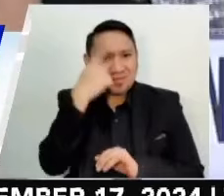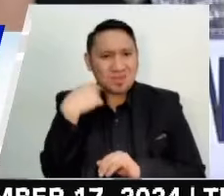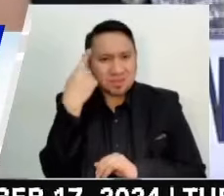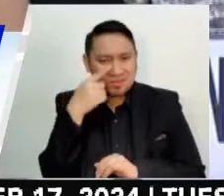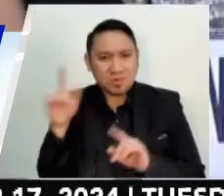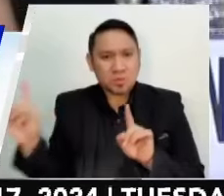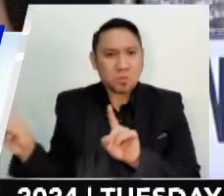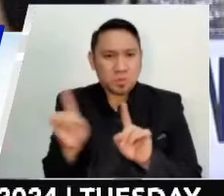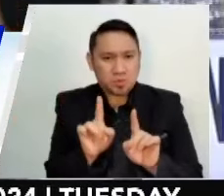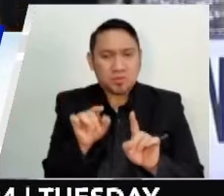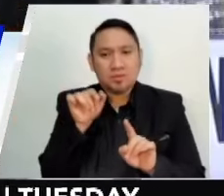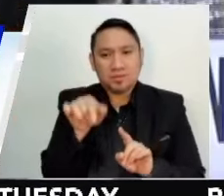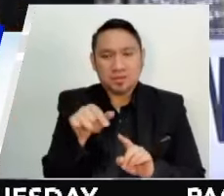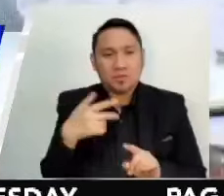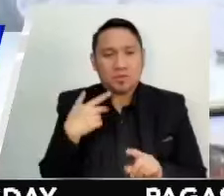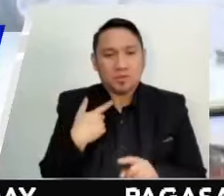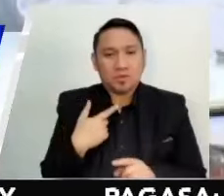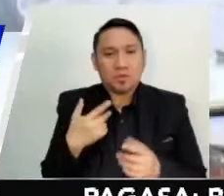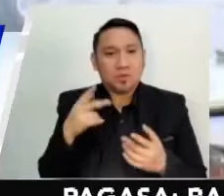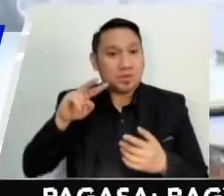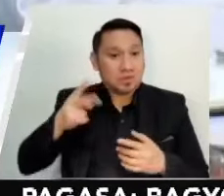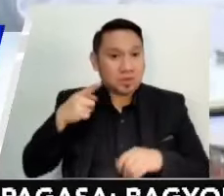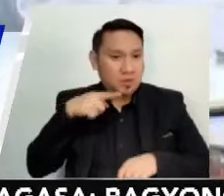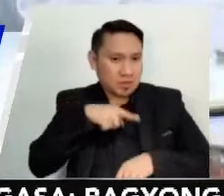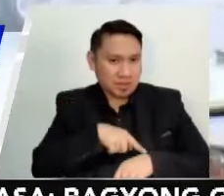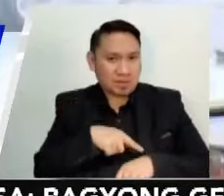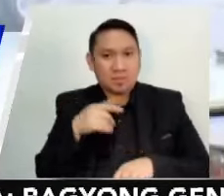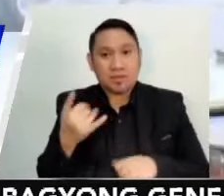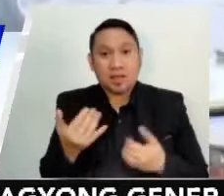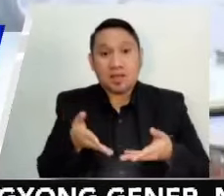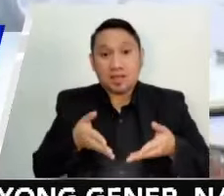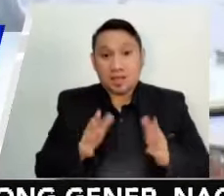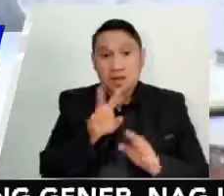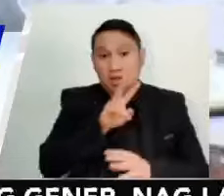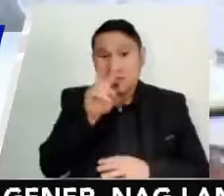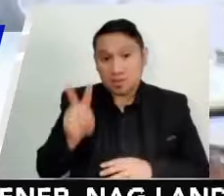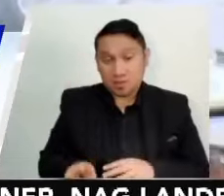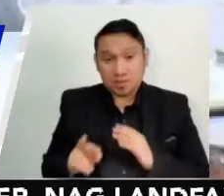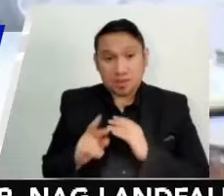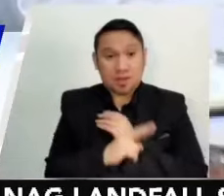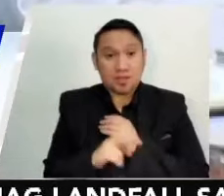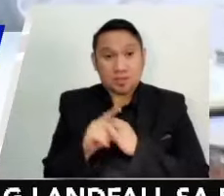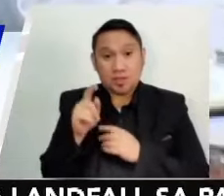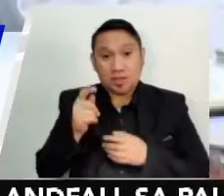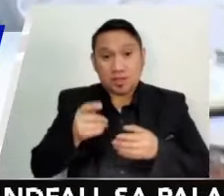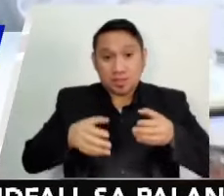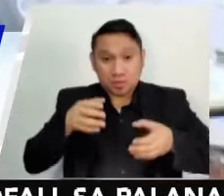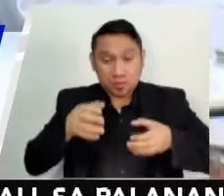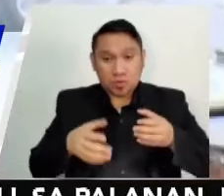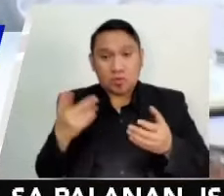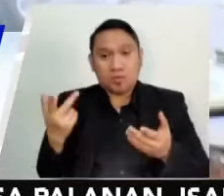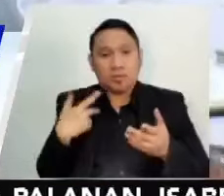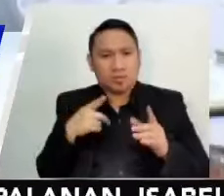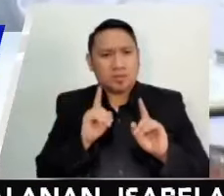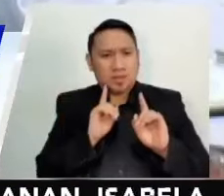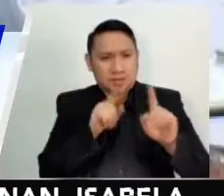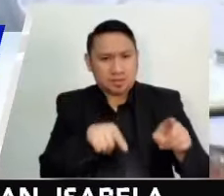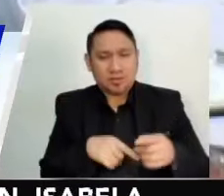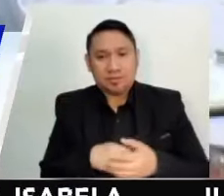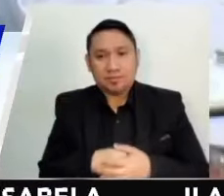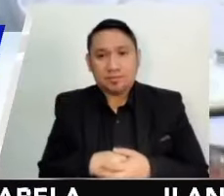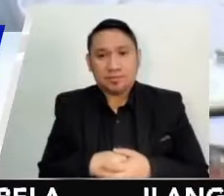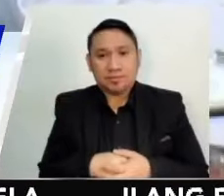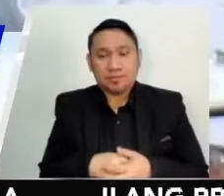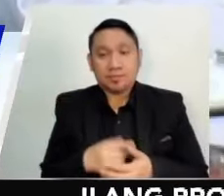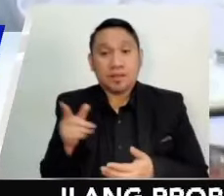sa Indonesia. Pinayagan din ng Valenzuela Regional Trial Court ang pagdalo ni Guo sa Senate hearing. Inatasan ng PNP Custodial Center na dalhin si